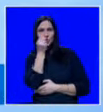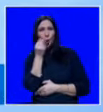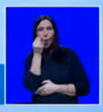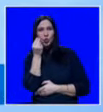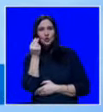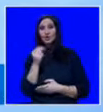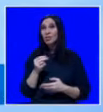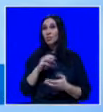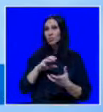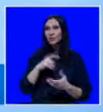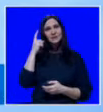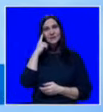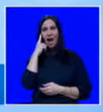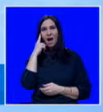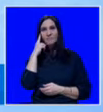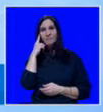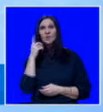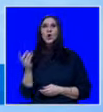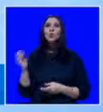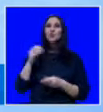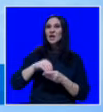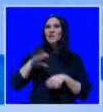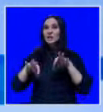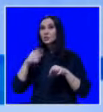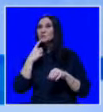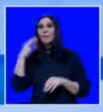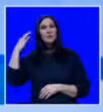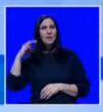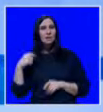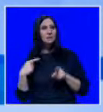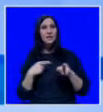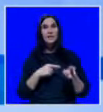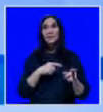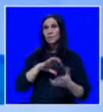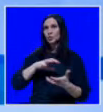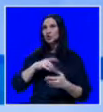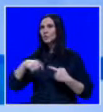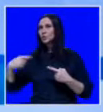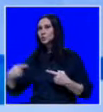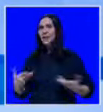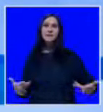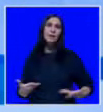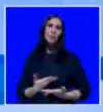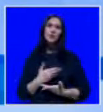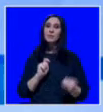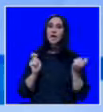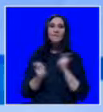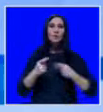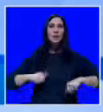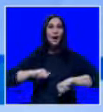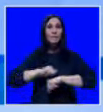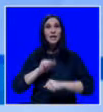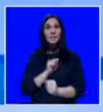политиката, знаем, явявахте се на избори за президент. Следите ли политическите процеси и необходима ли е реформа на кабинета